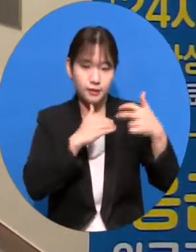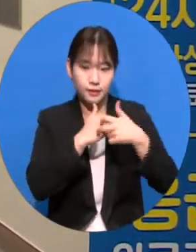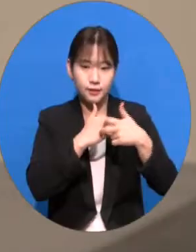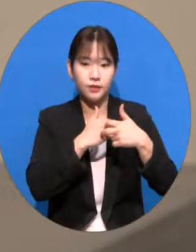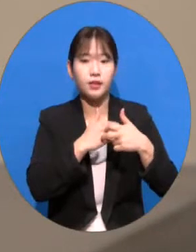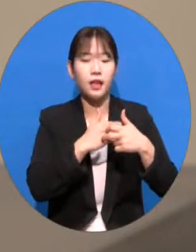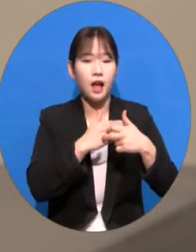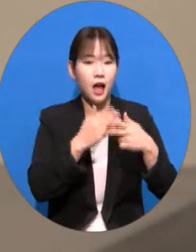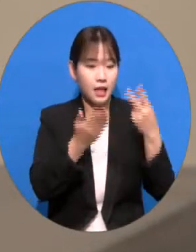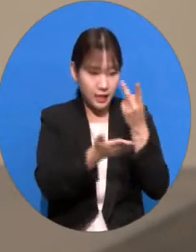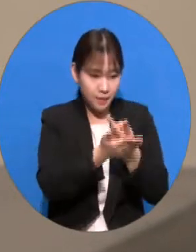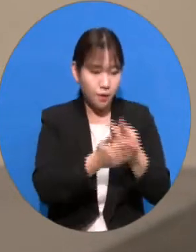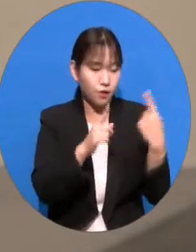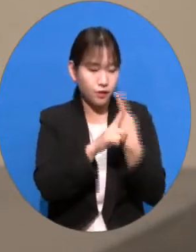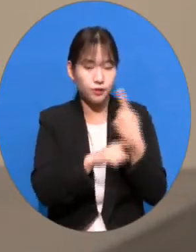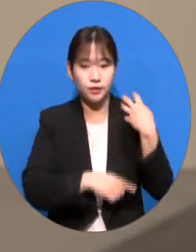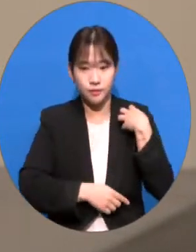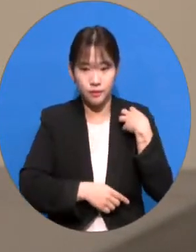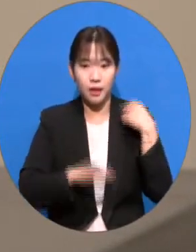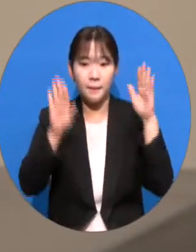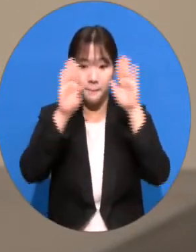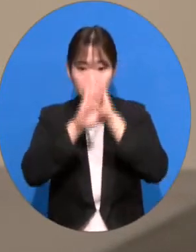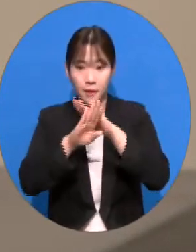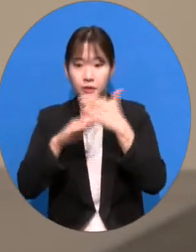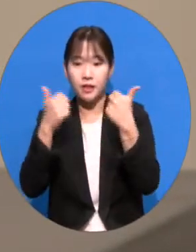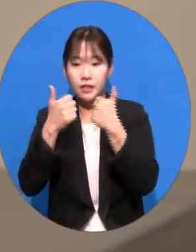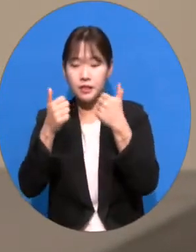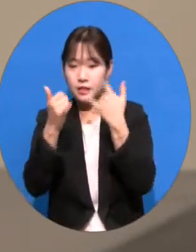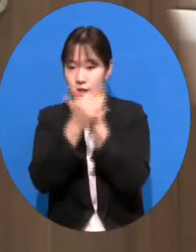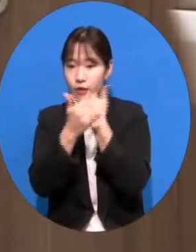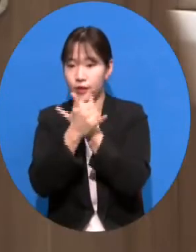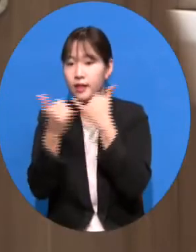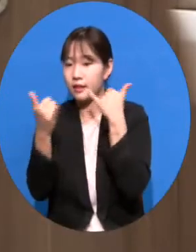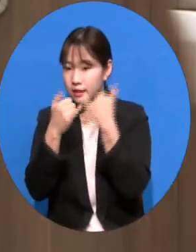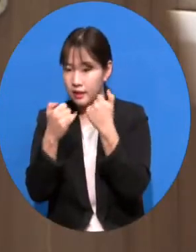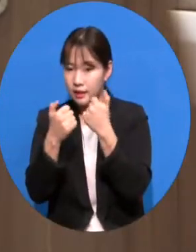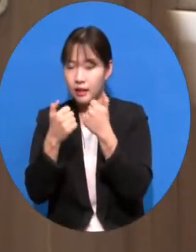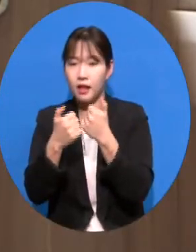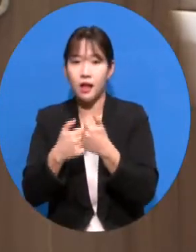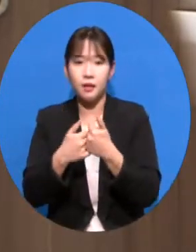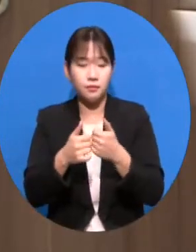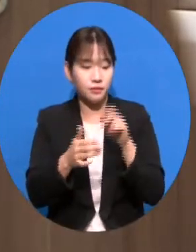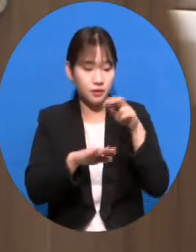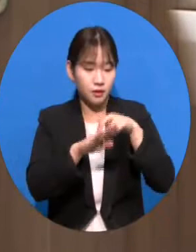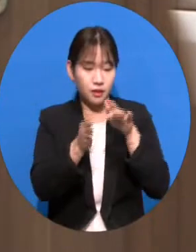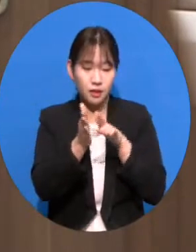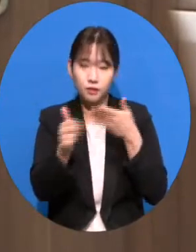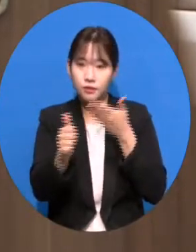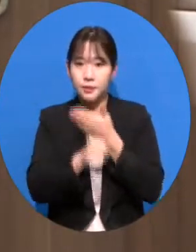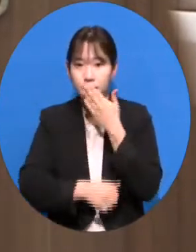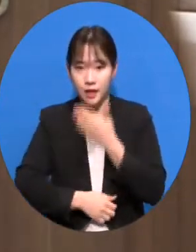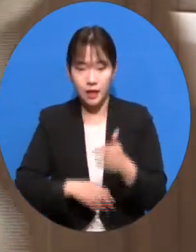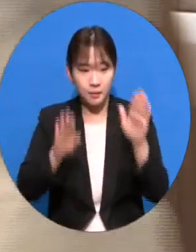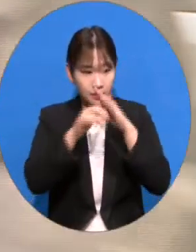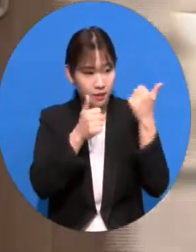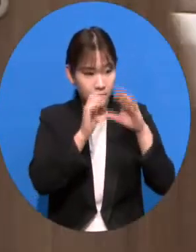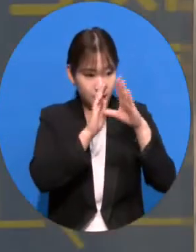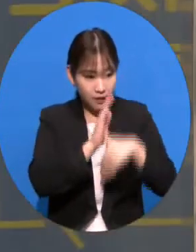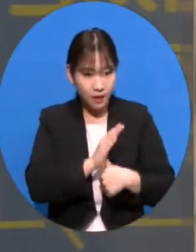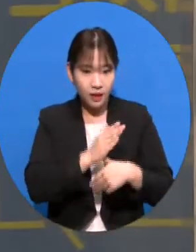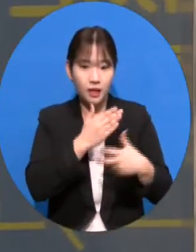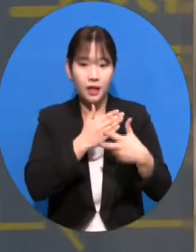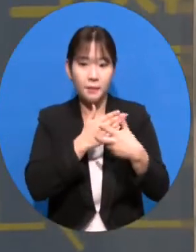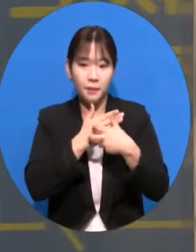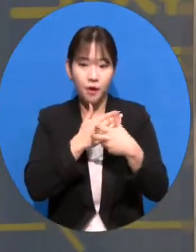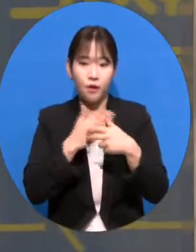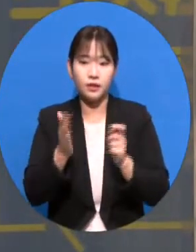있습니다. 야간에도 비대면 전화 상담과 처방은 가능하고 야간 응급 상황 시에는 의료원과 지정 병원의